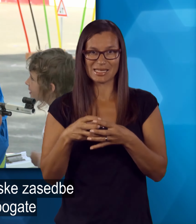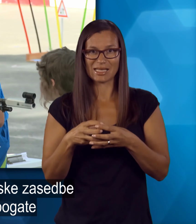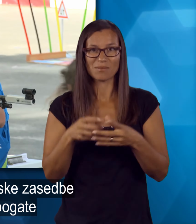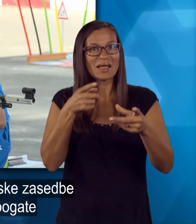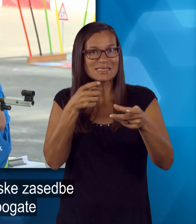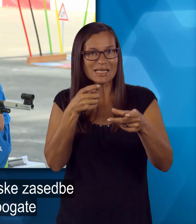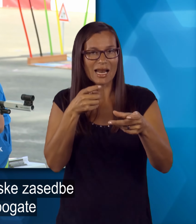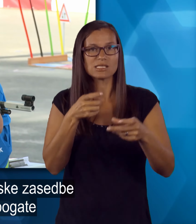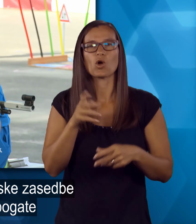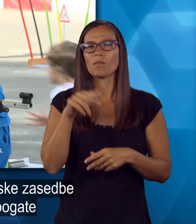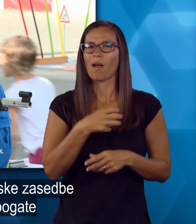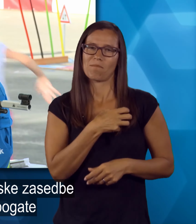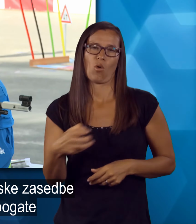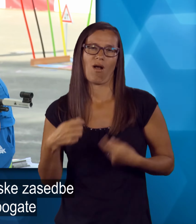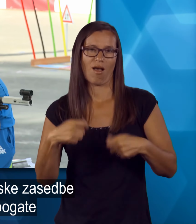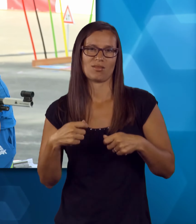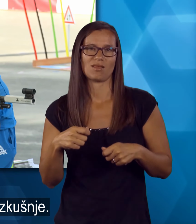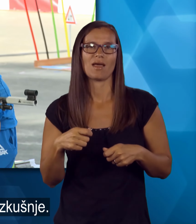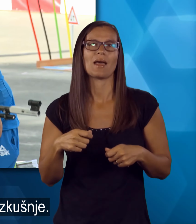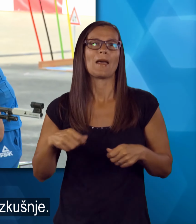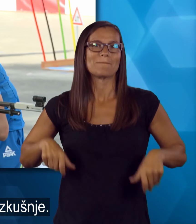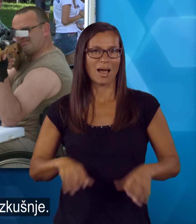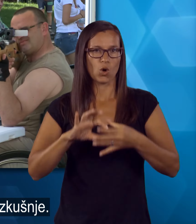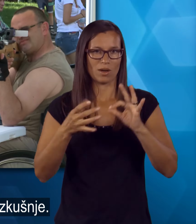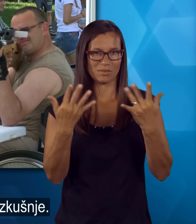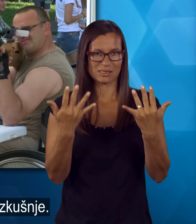strelcev imajo bogate paraolimpijske izkušnje.